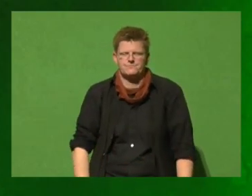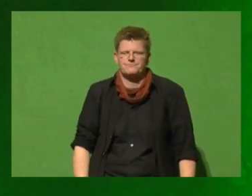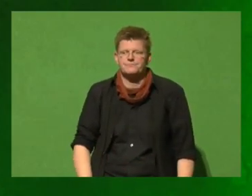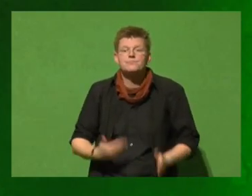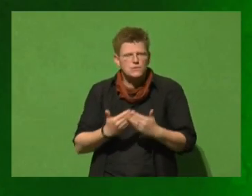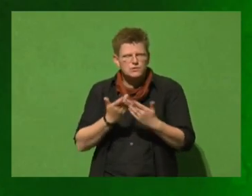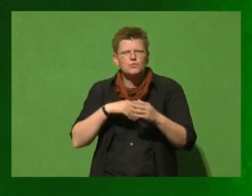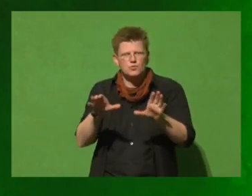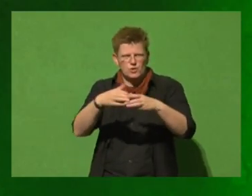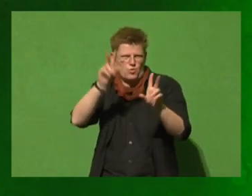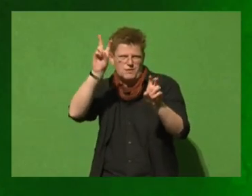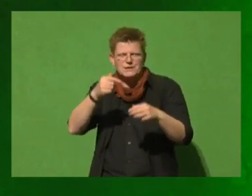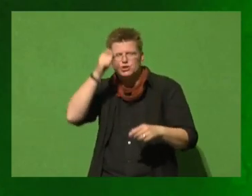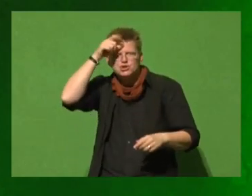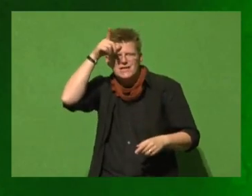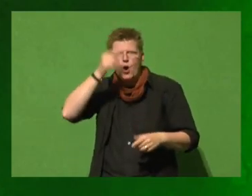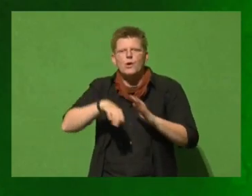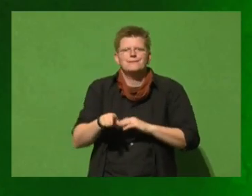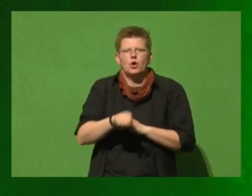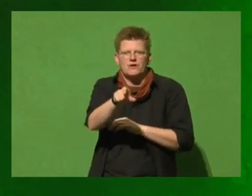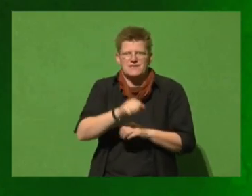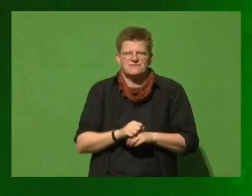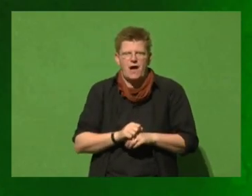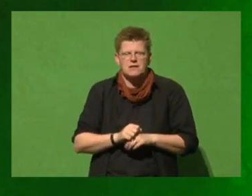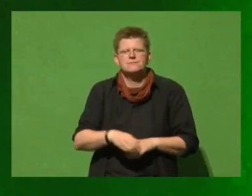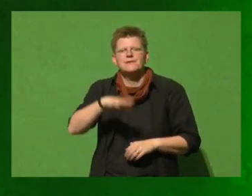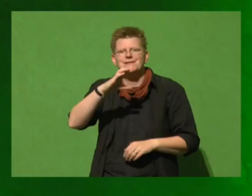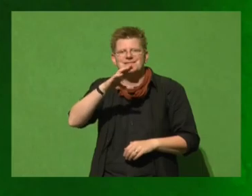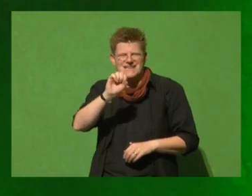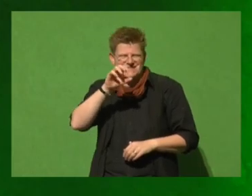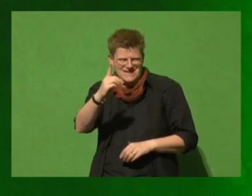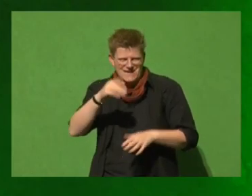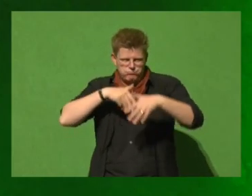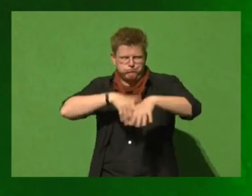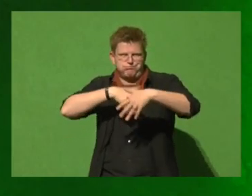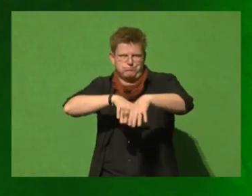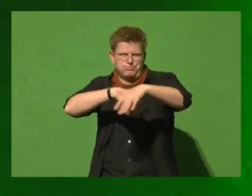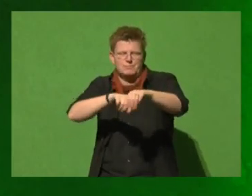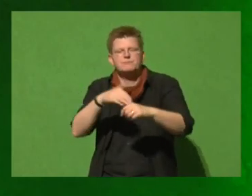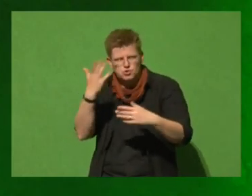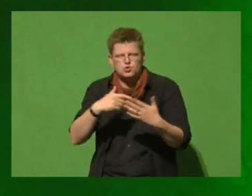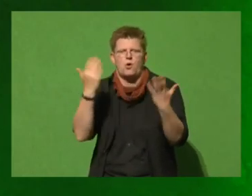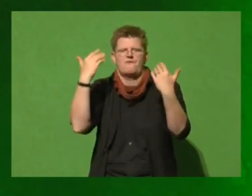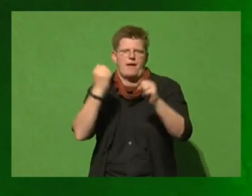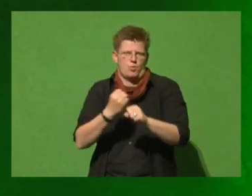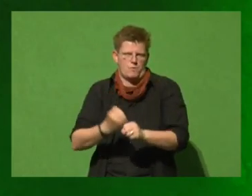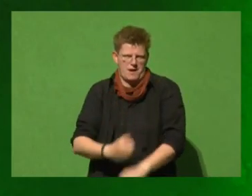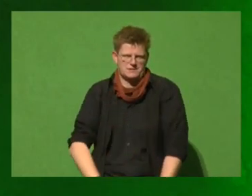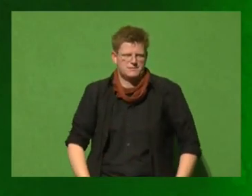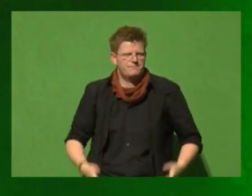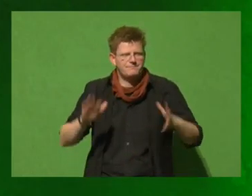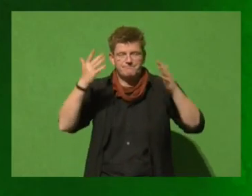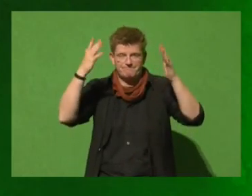Schlau NRW unterstützt für den CSD in Köln. Da haben wir 2.000 Euro ausgegeben, die haben da Werbung dafür gemacht. Und